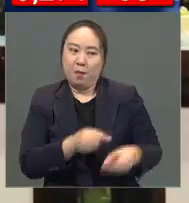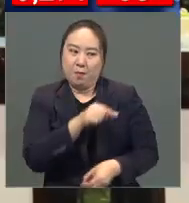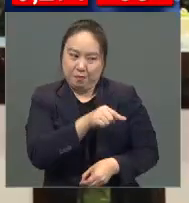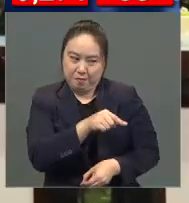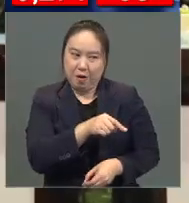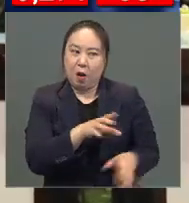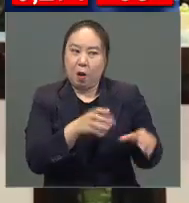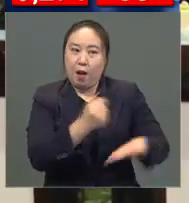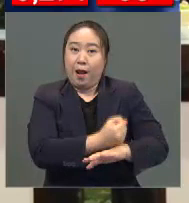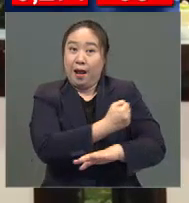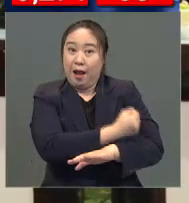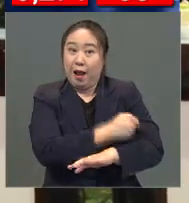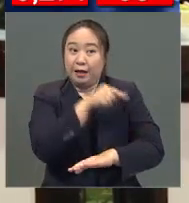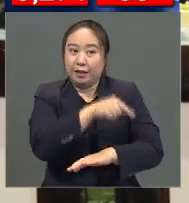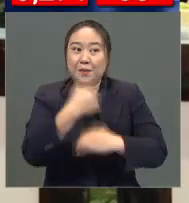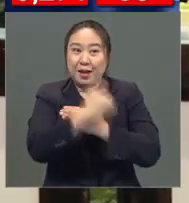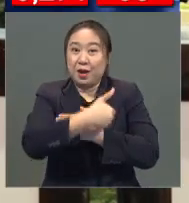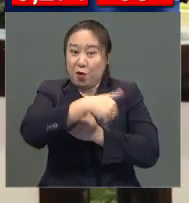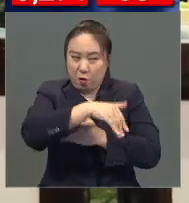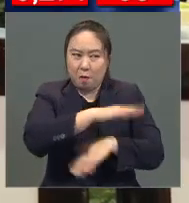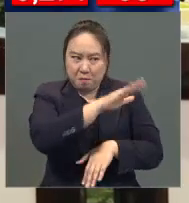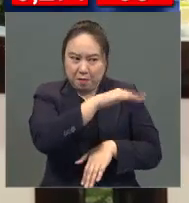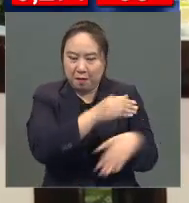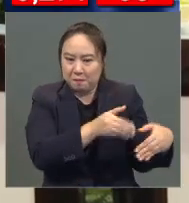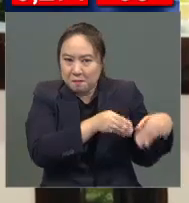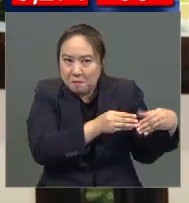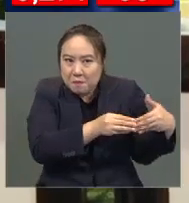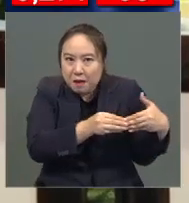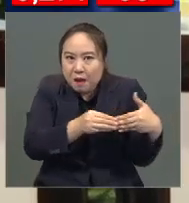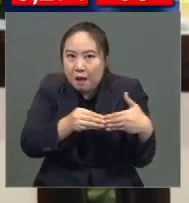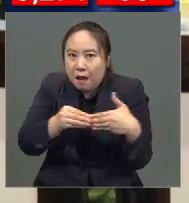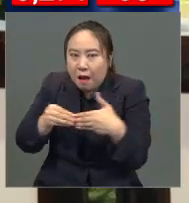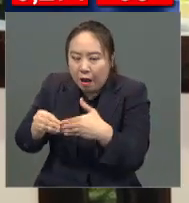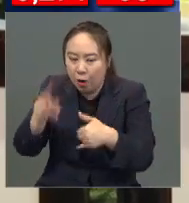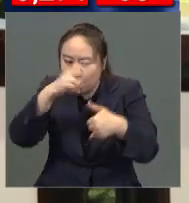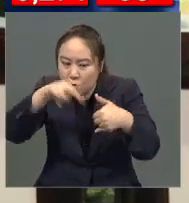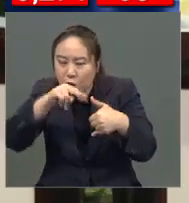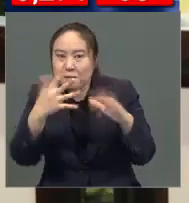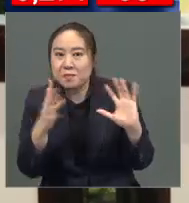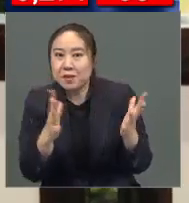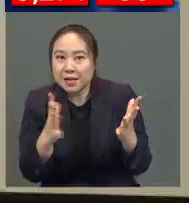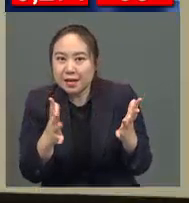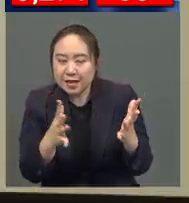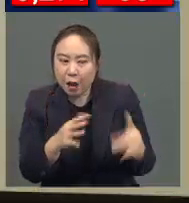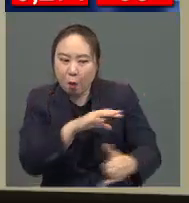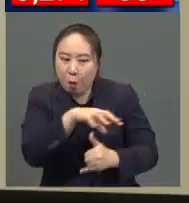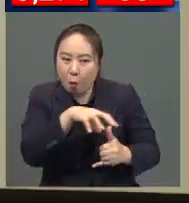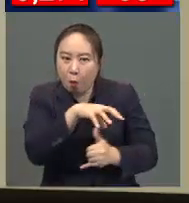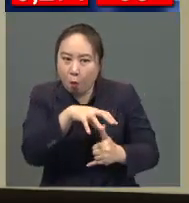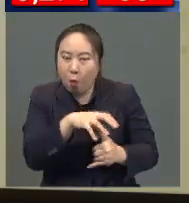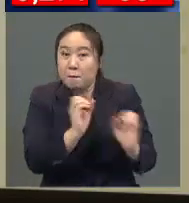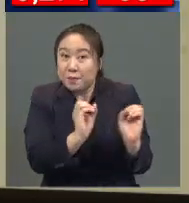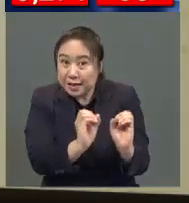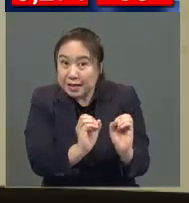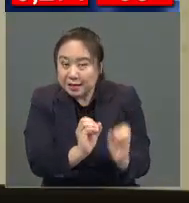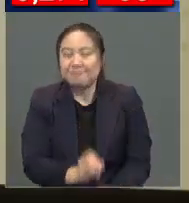ามนุษย์นำแรงงานต่างชาติเข้ามาโดยไม่ผ่านการคัดกรองไม่ผ่านการกักตัวที่เซตควอรันที